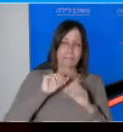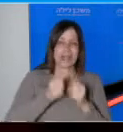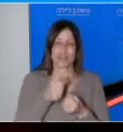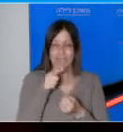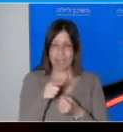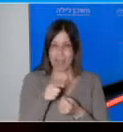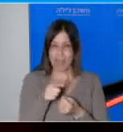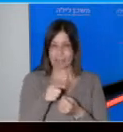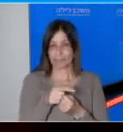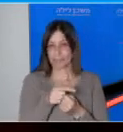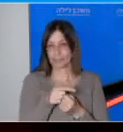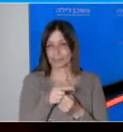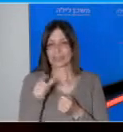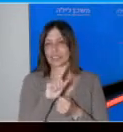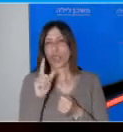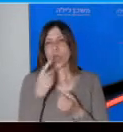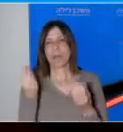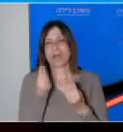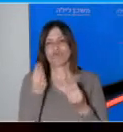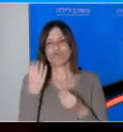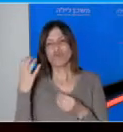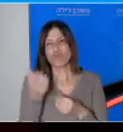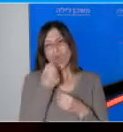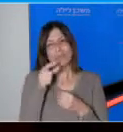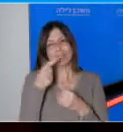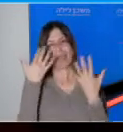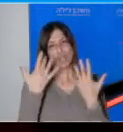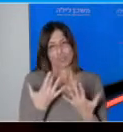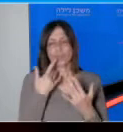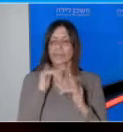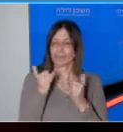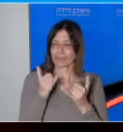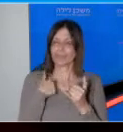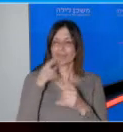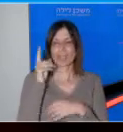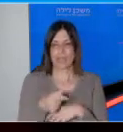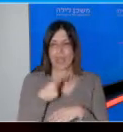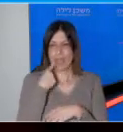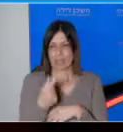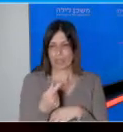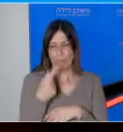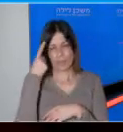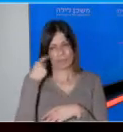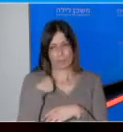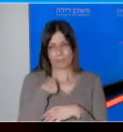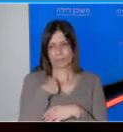האלה, זה לא משהו שלקחנו אותו בחשבון. נכון, אבל אני חייבת להגיד שנדמה